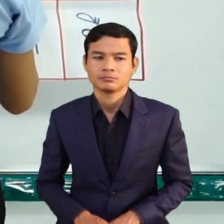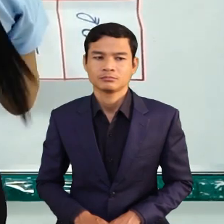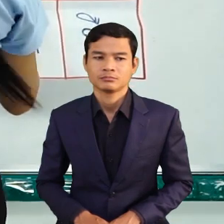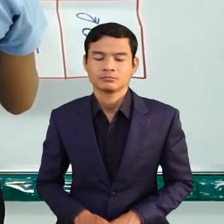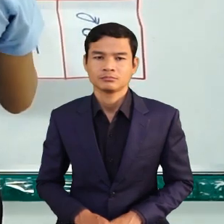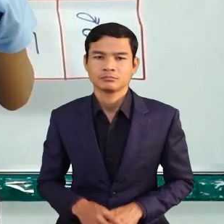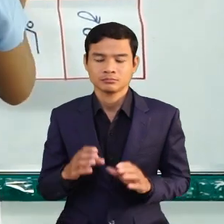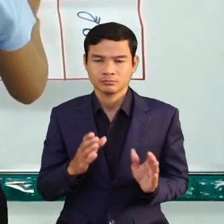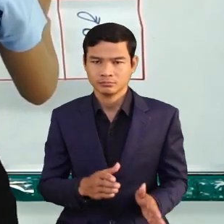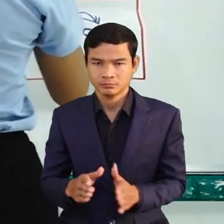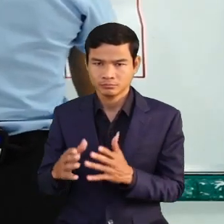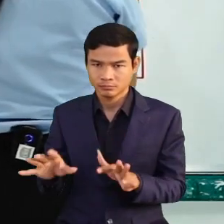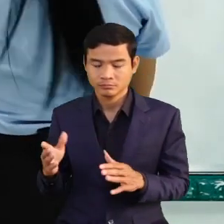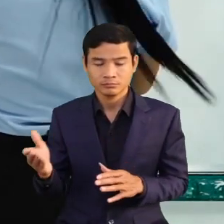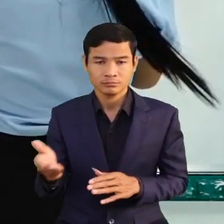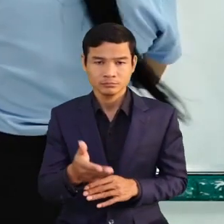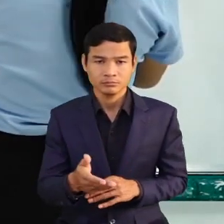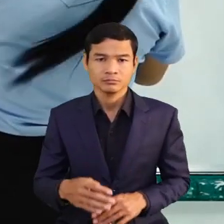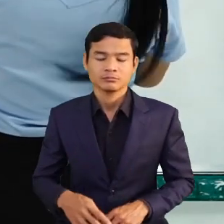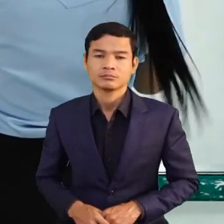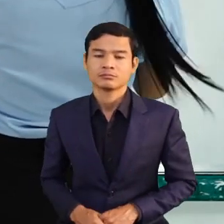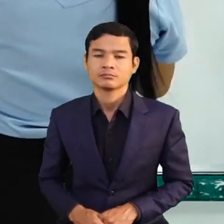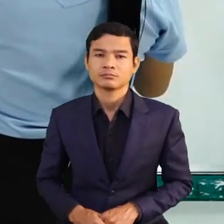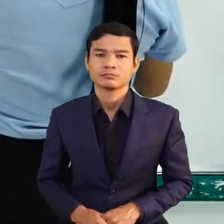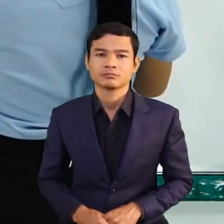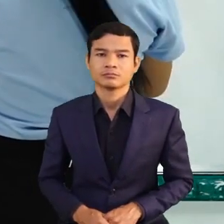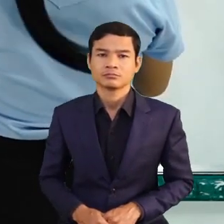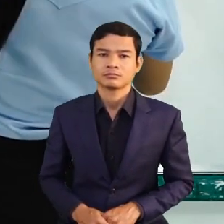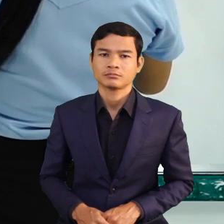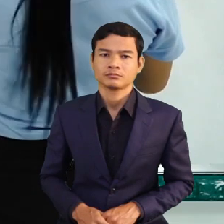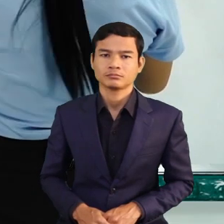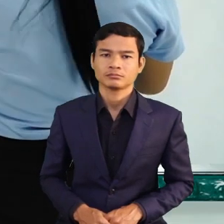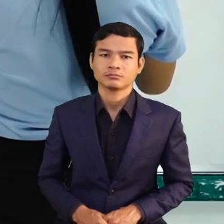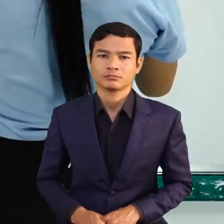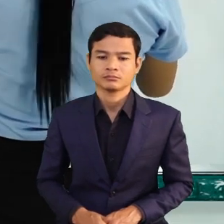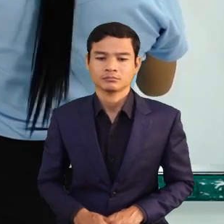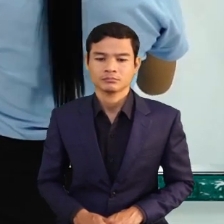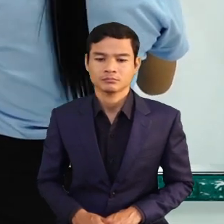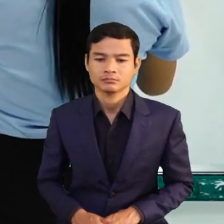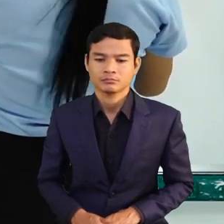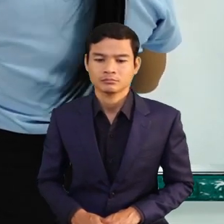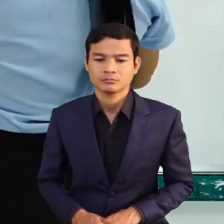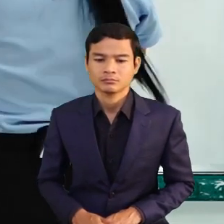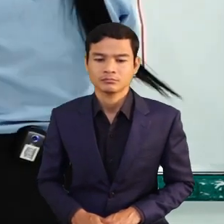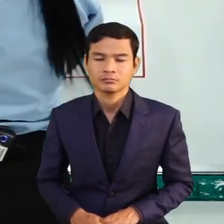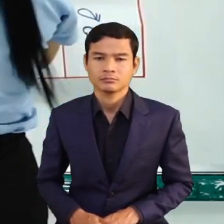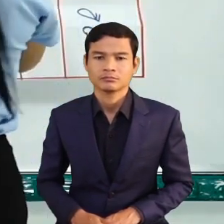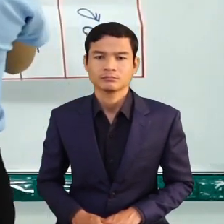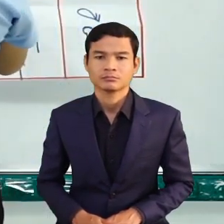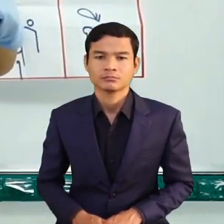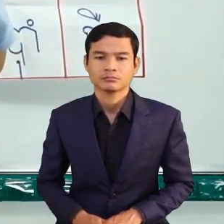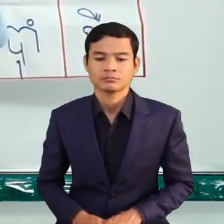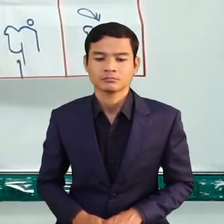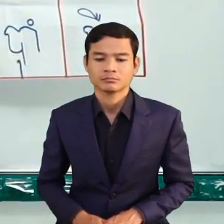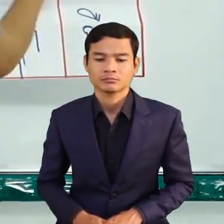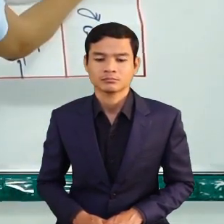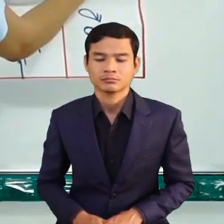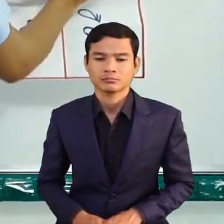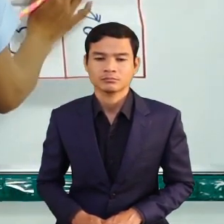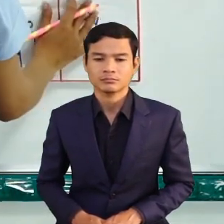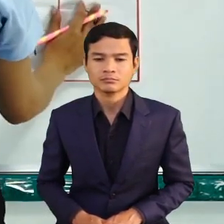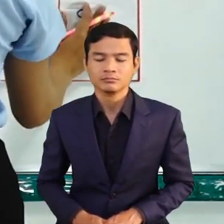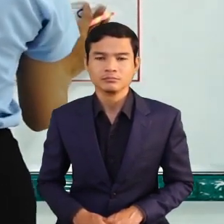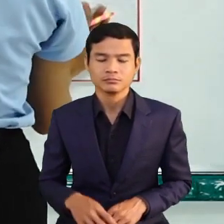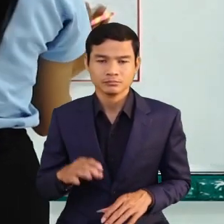ត្រៀមរួចរាល់ចា